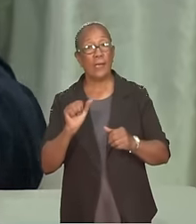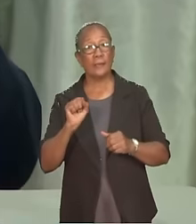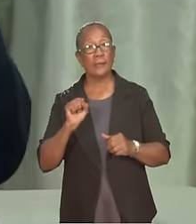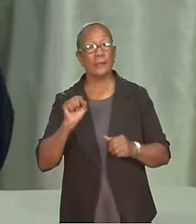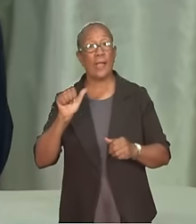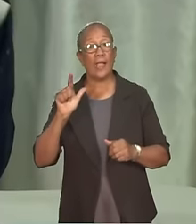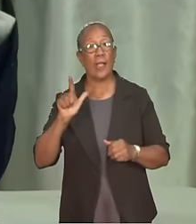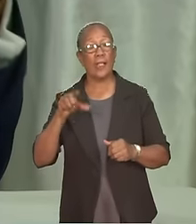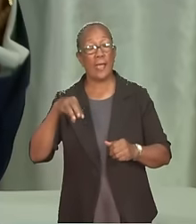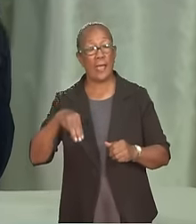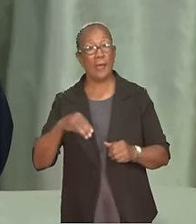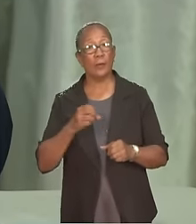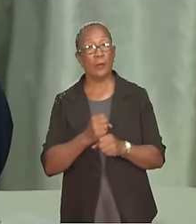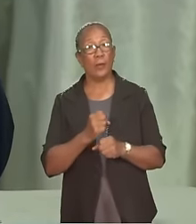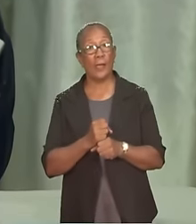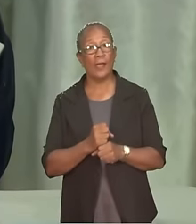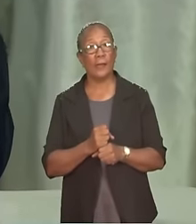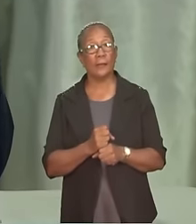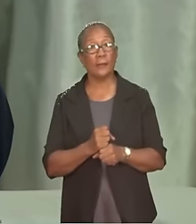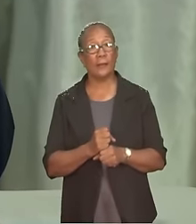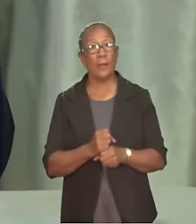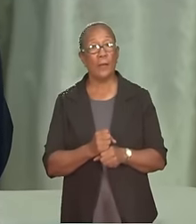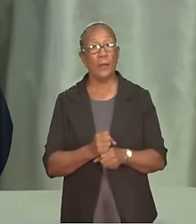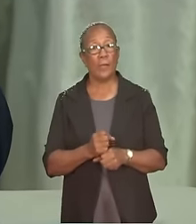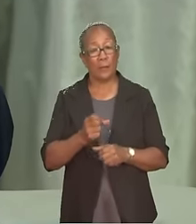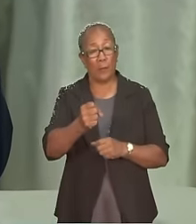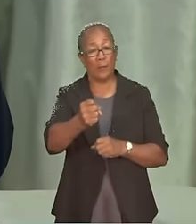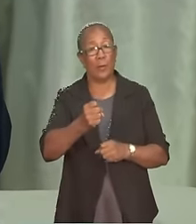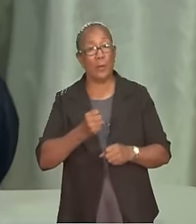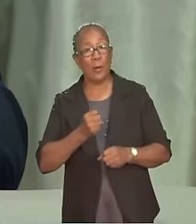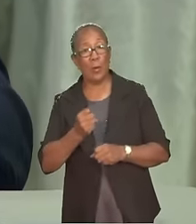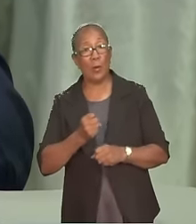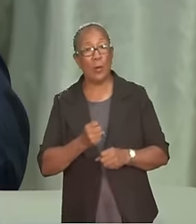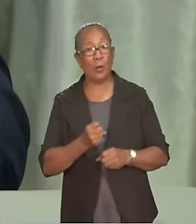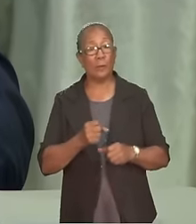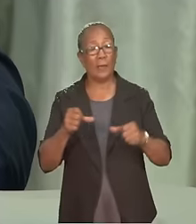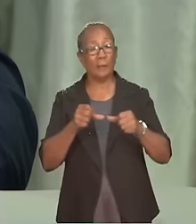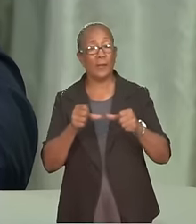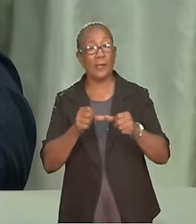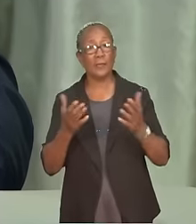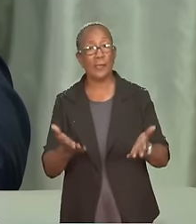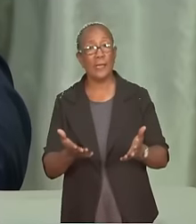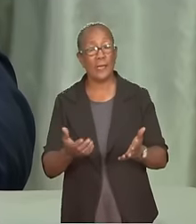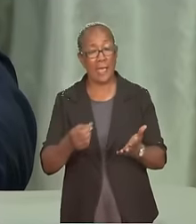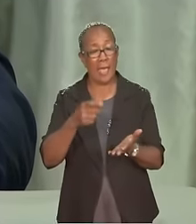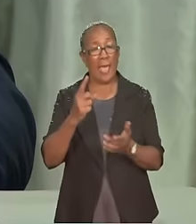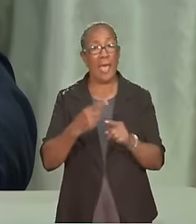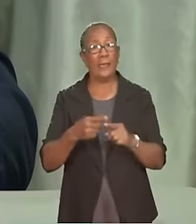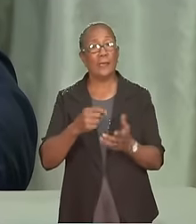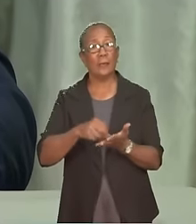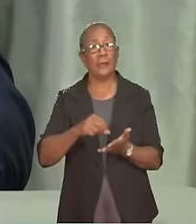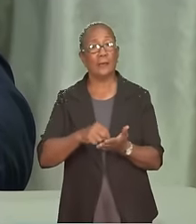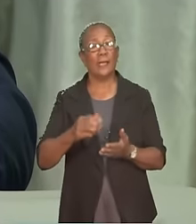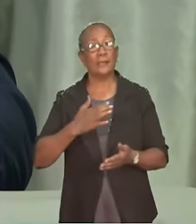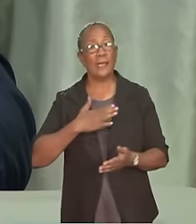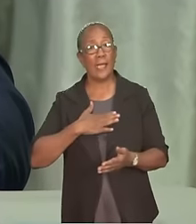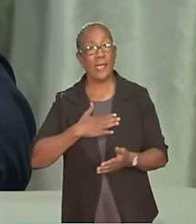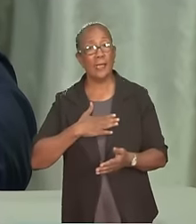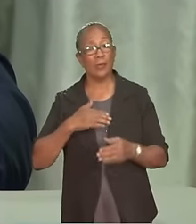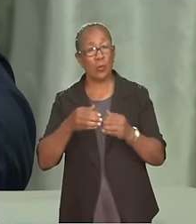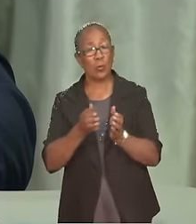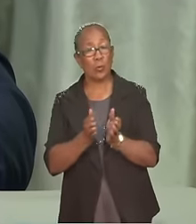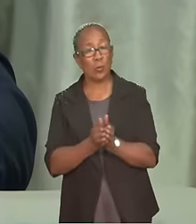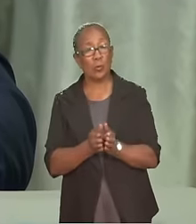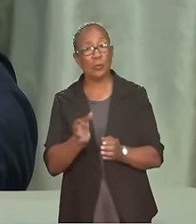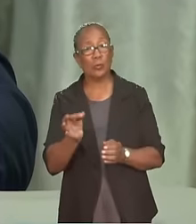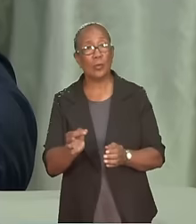betaalt ook voor cockpit, bemanning en personeel, cabin crew. En je betaalt ook je eigen cabin crew die thuis